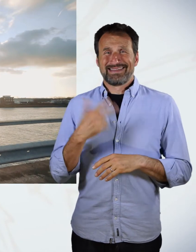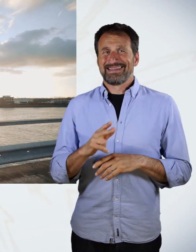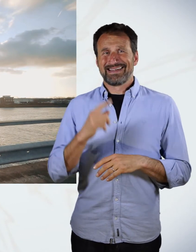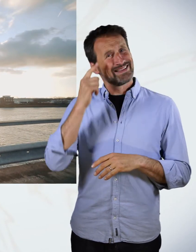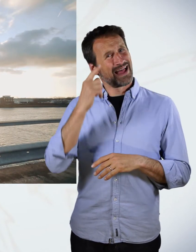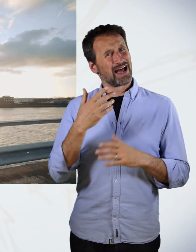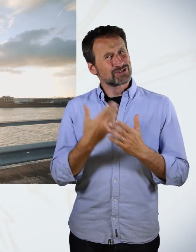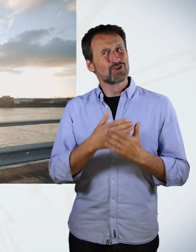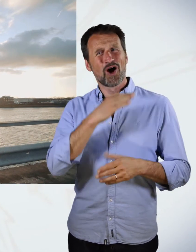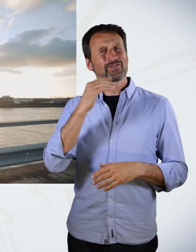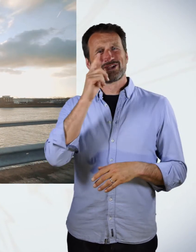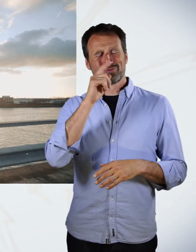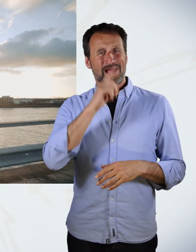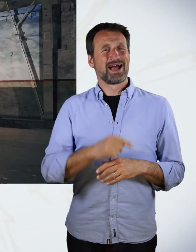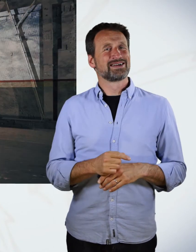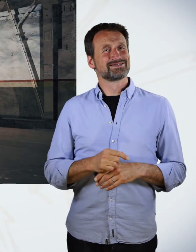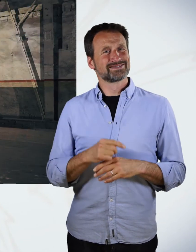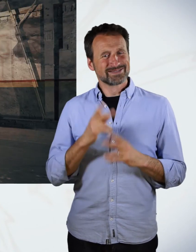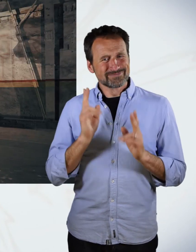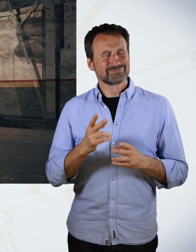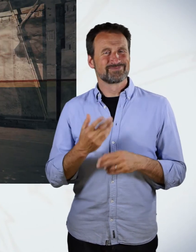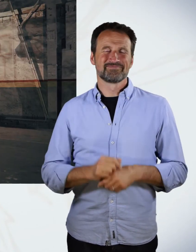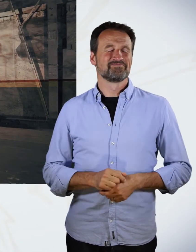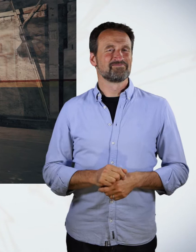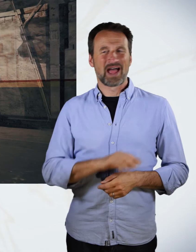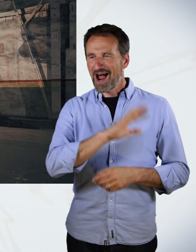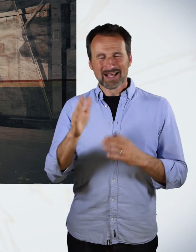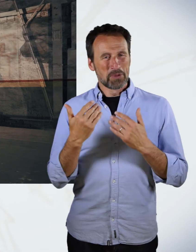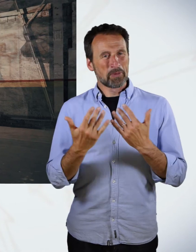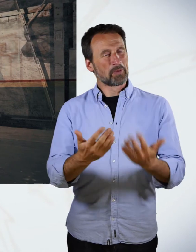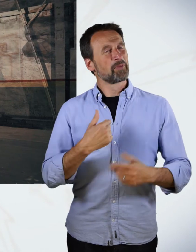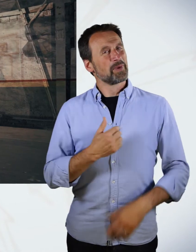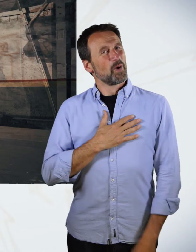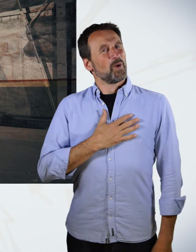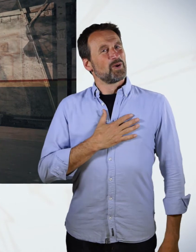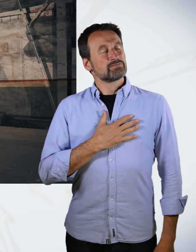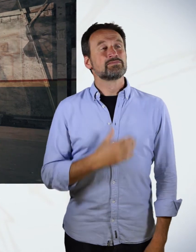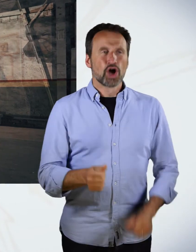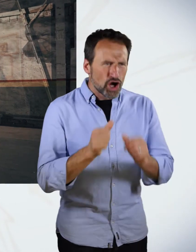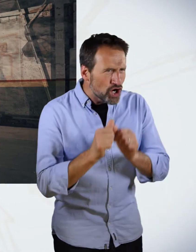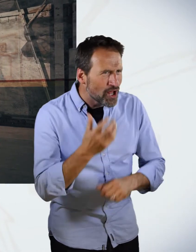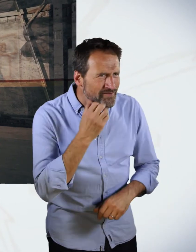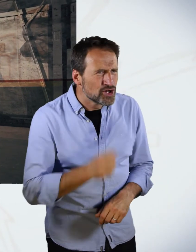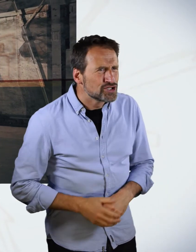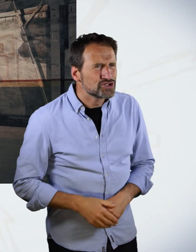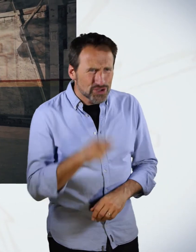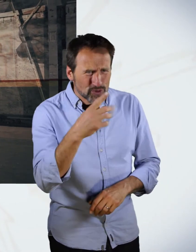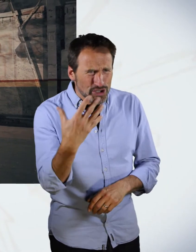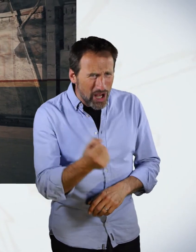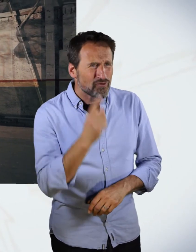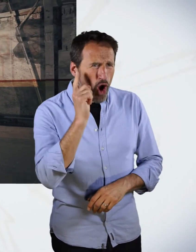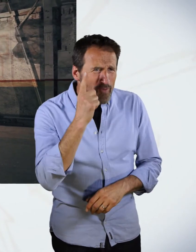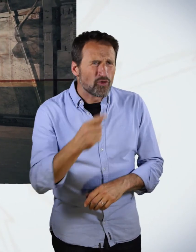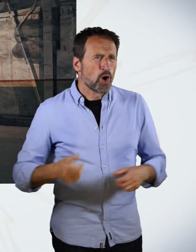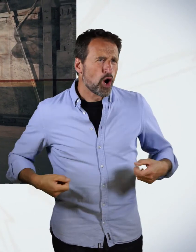bisschen erfüllt hat, als ich dann gesehen habe, dass alles umgefallen ist. Glückwunsch, Kevin. Du hast es geschafft, obwohl du am Rollstuhl gefesselt warst